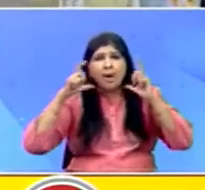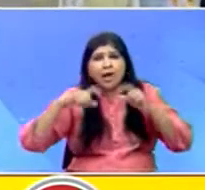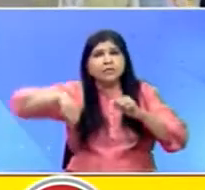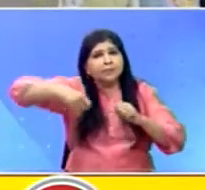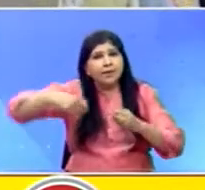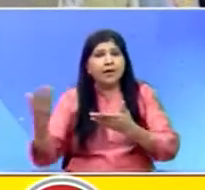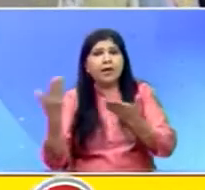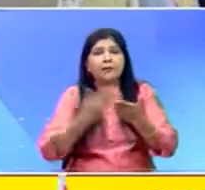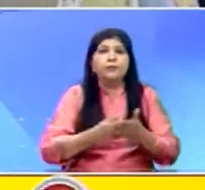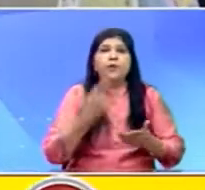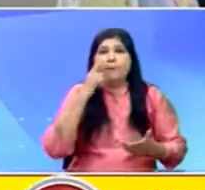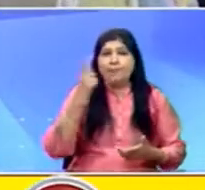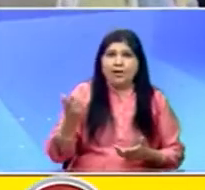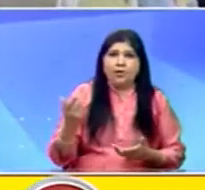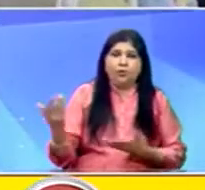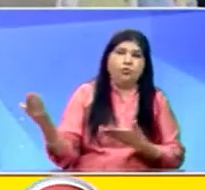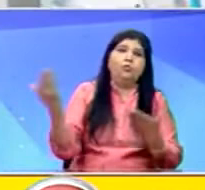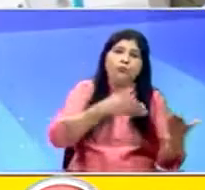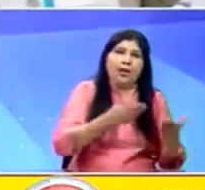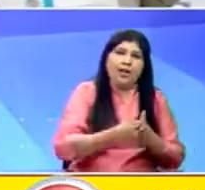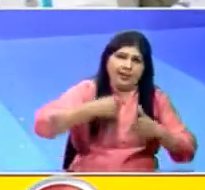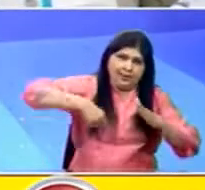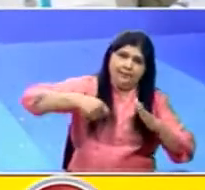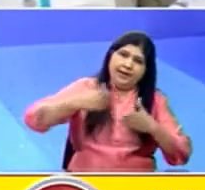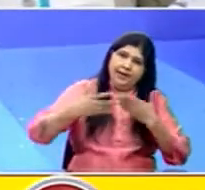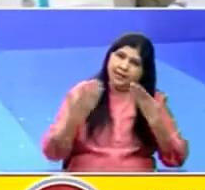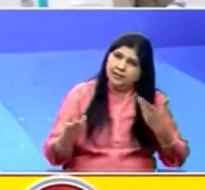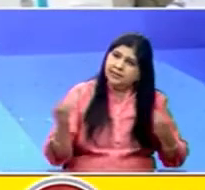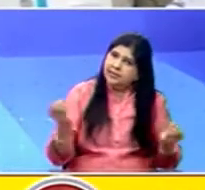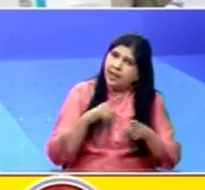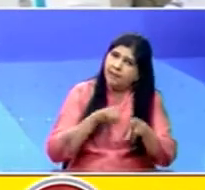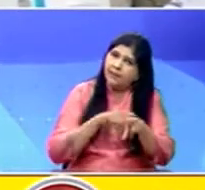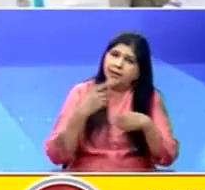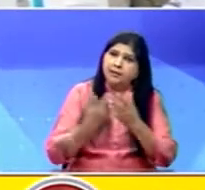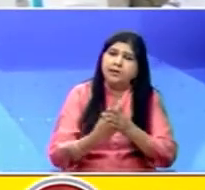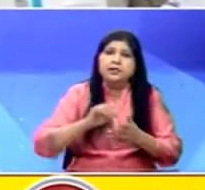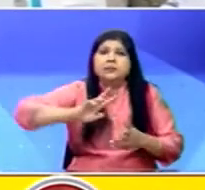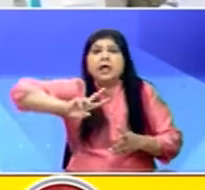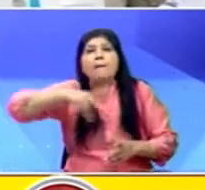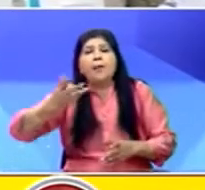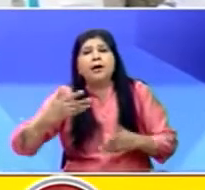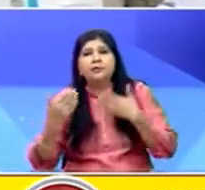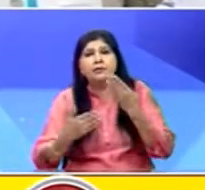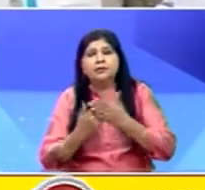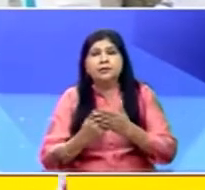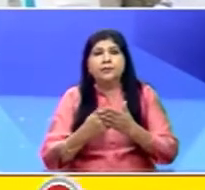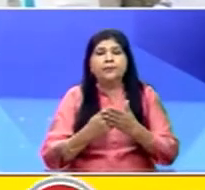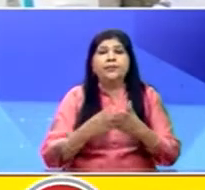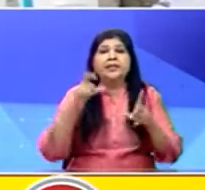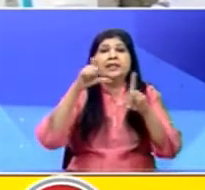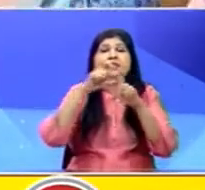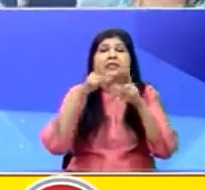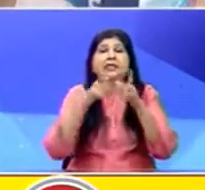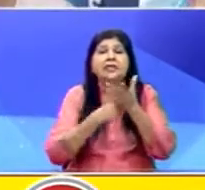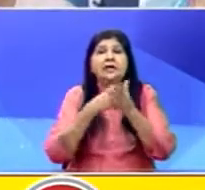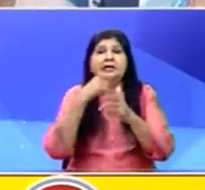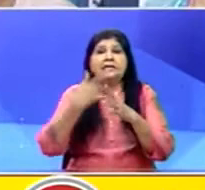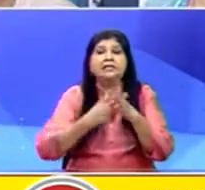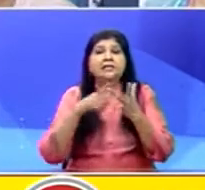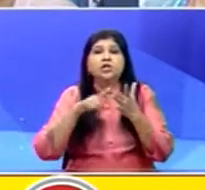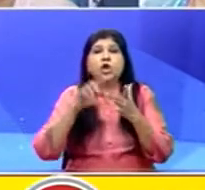उन्होंने कुछ महिलाओं को काम पर रखा और मास्क बनवाने लगे। इसके बाद उन्होंने दर्जी ऑनलाइन नाम से